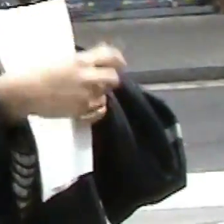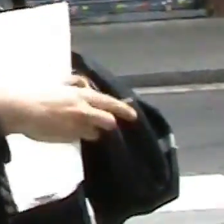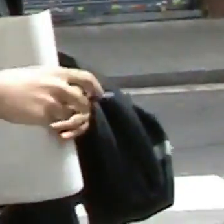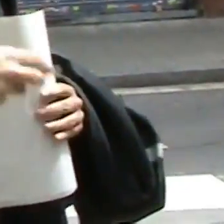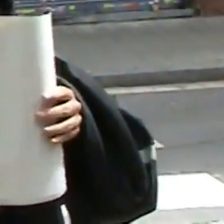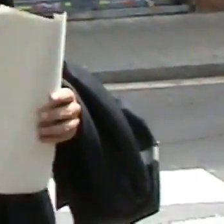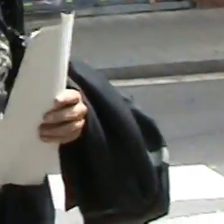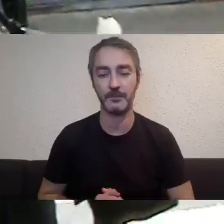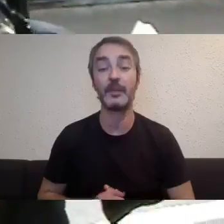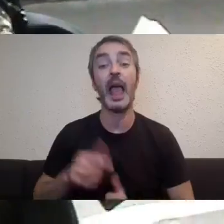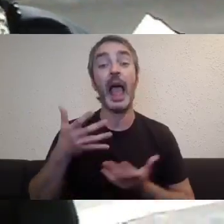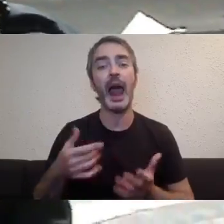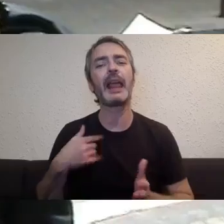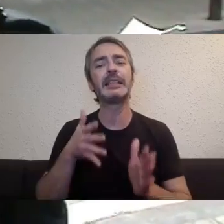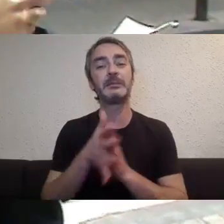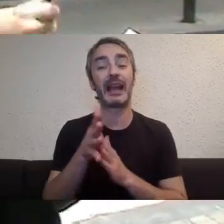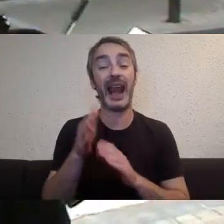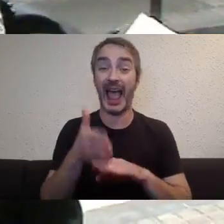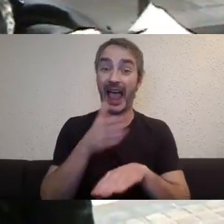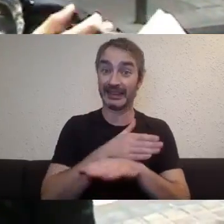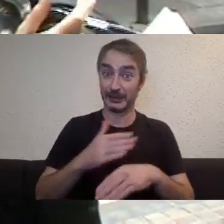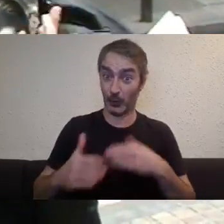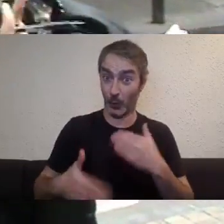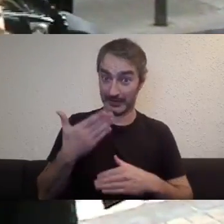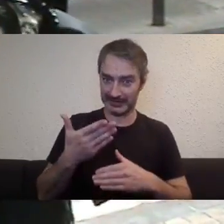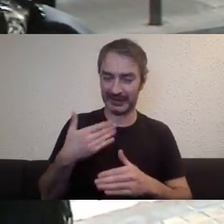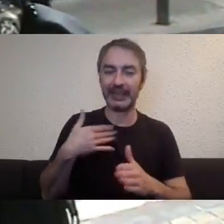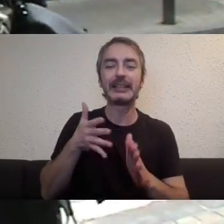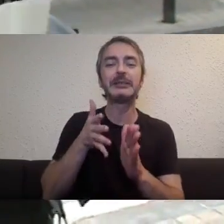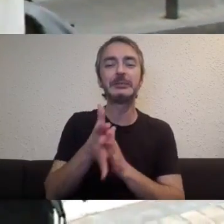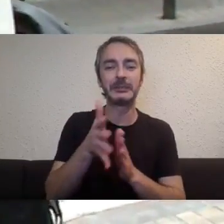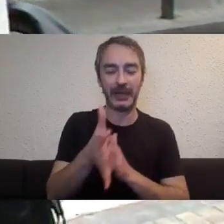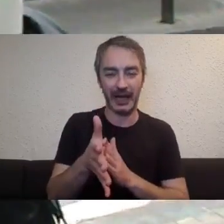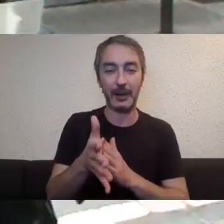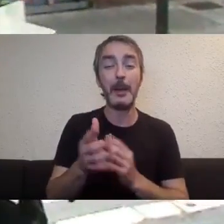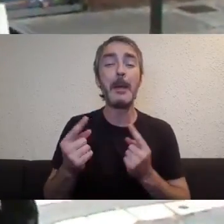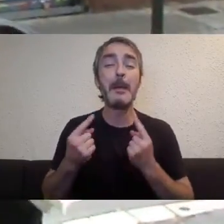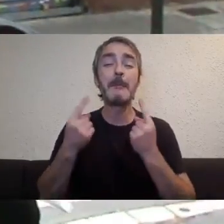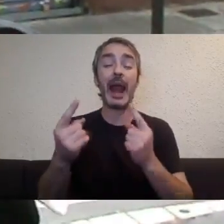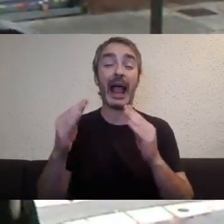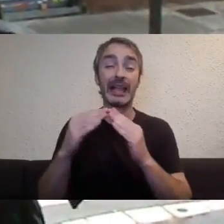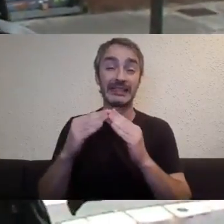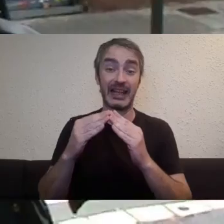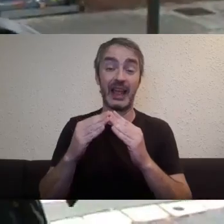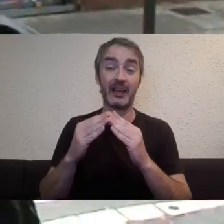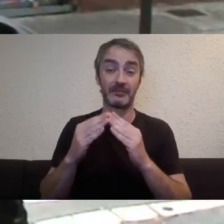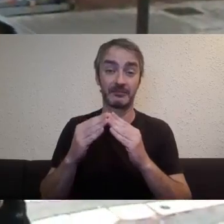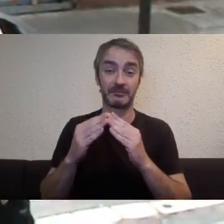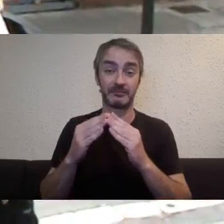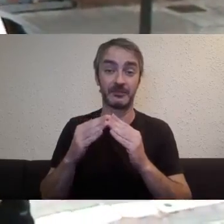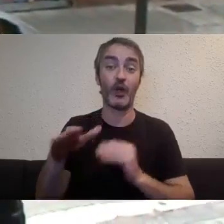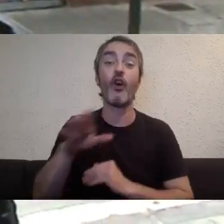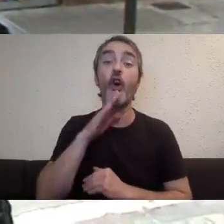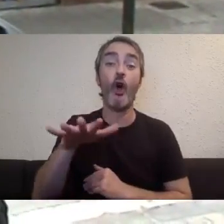Comentàvem una mica abans a la introducció. Després de la primera casa ocupada que hi va haver a